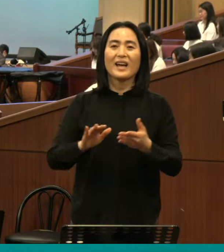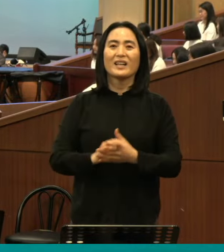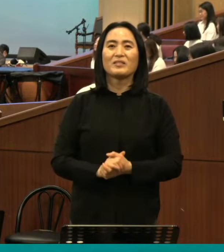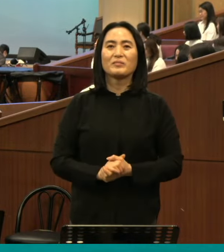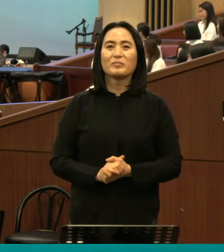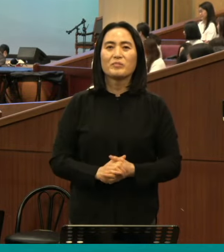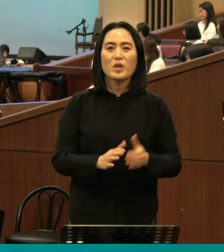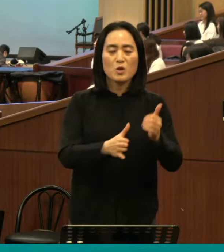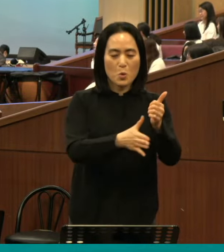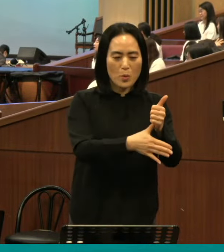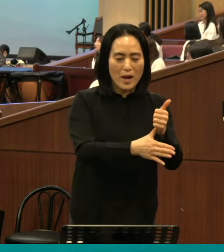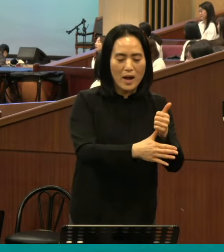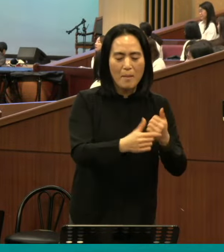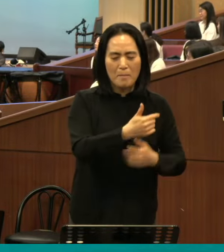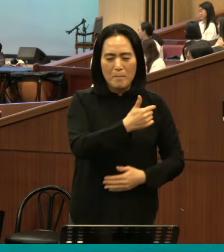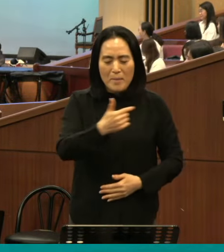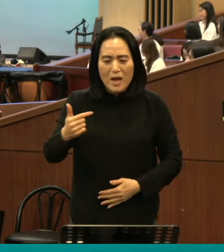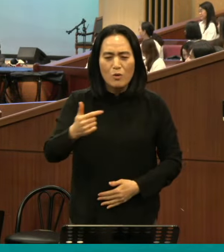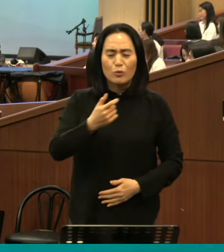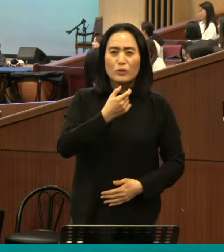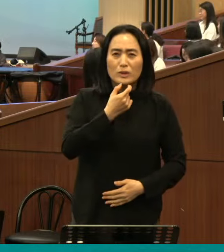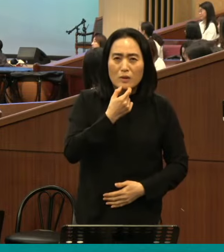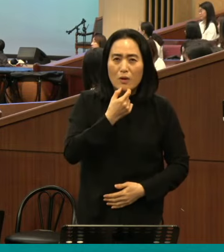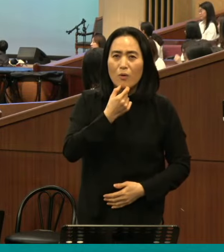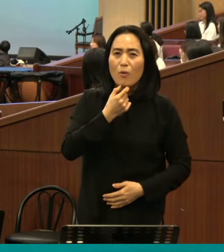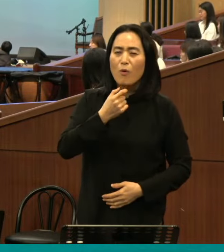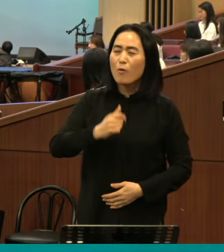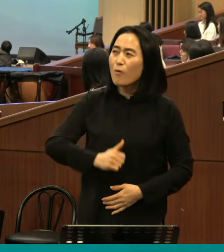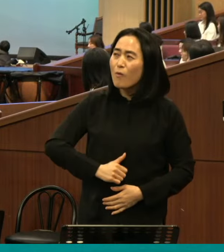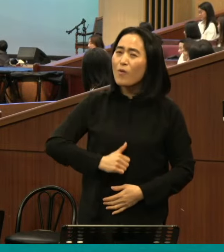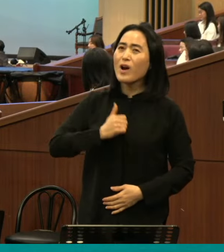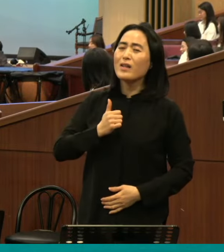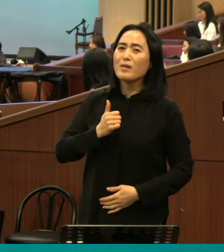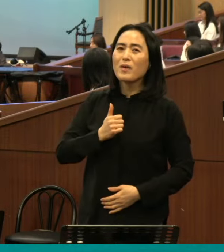말씀입니다. 요나가 매우 싫어하고 성내며